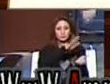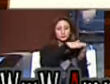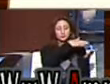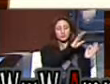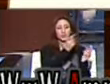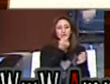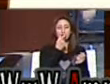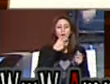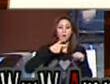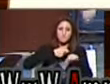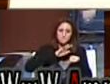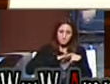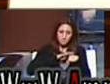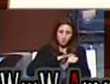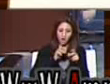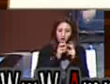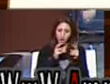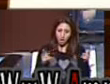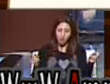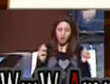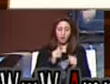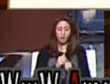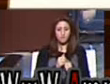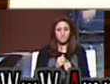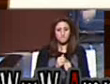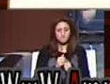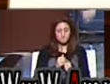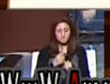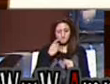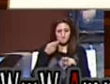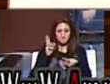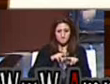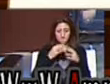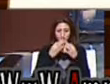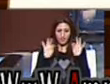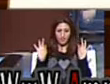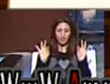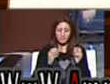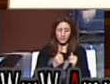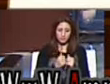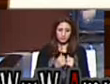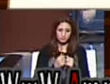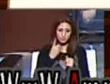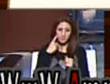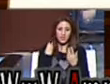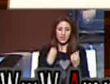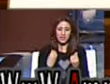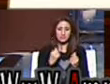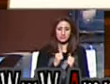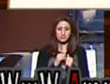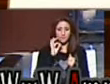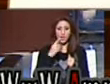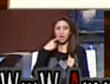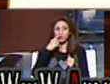علشان معالجه هذا السبب مبكرا وقبل الصنف ما قبل الدواء ما ينقص يبقى في